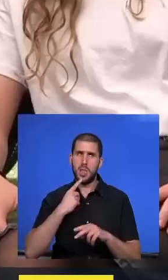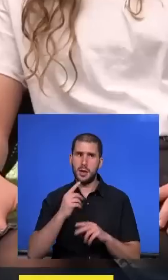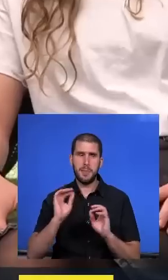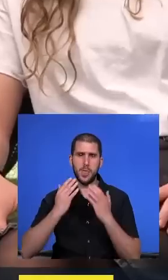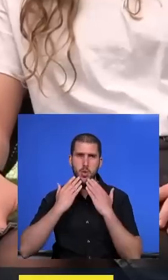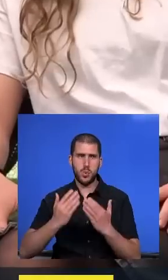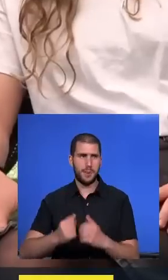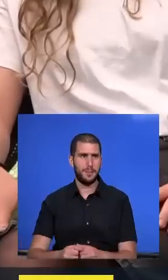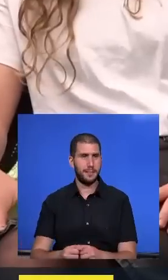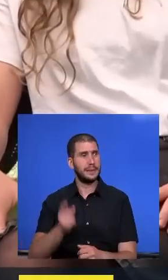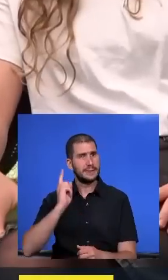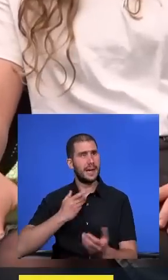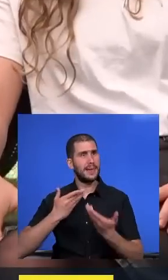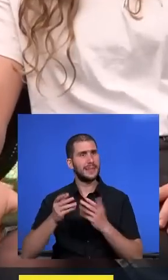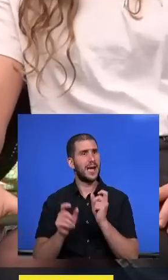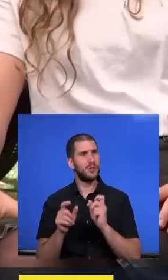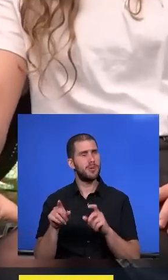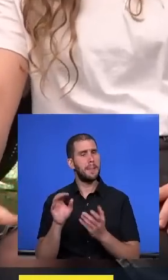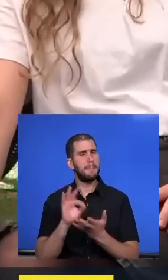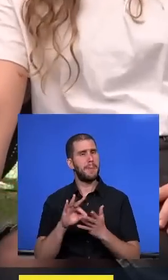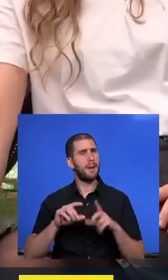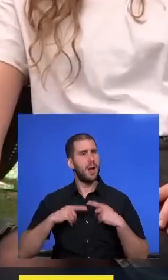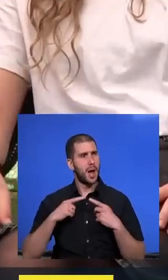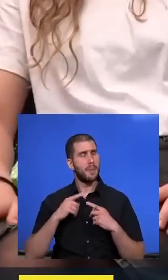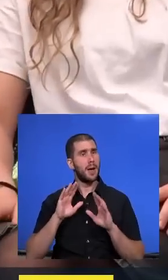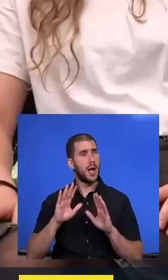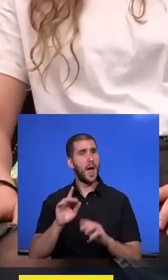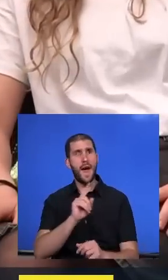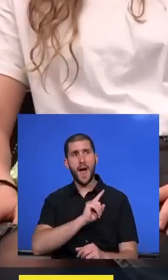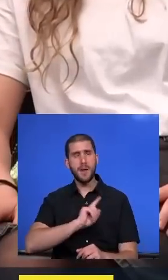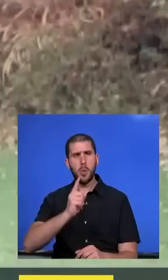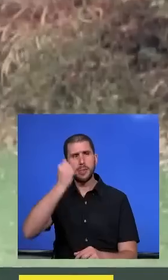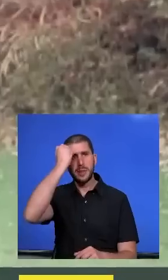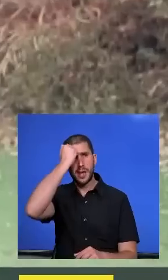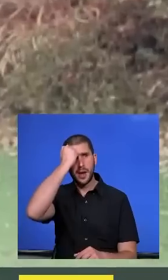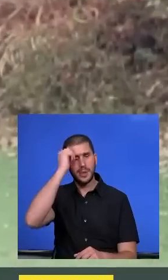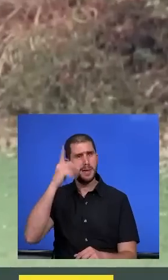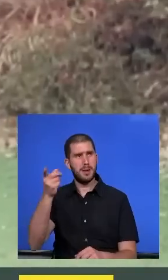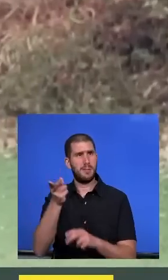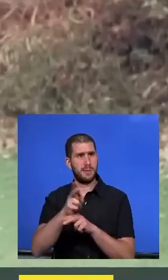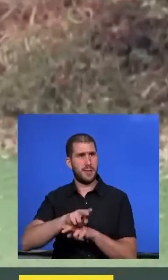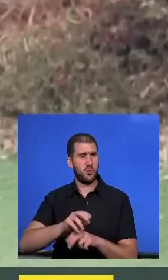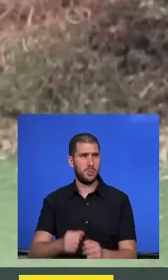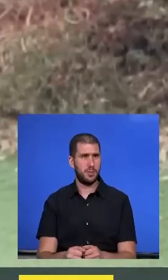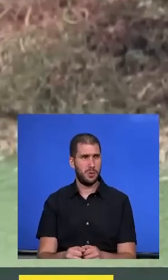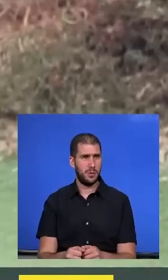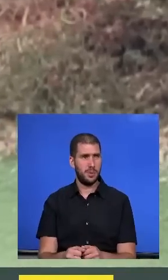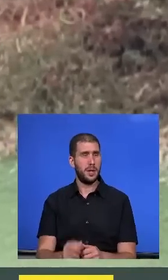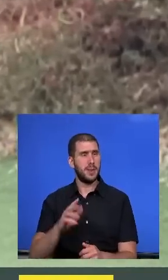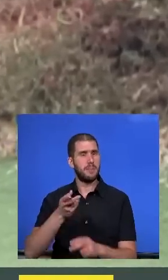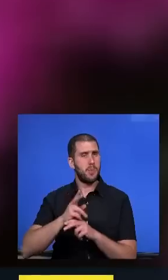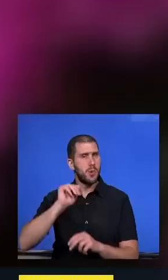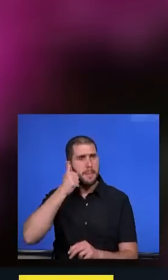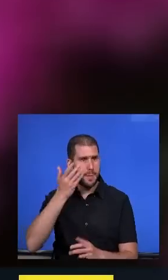תודה. You have to treat people while they're alive in a way that you'll never regret if they were to disappear, if they were to drop drop